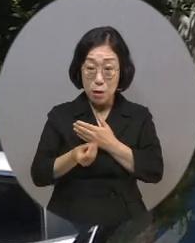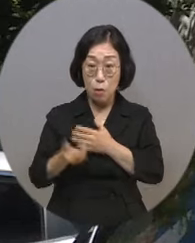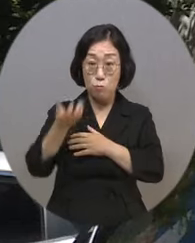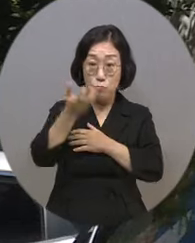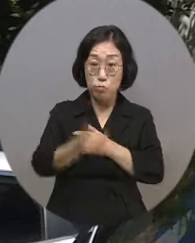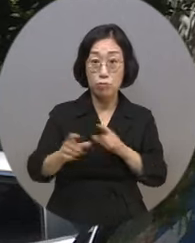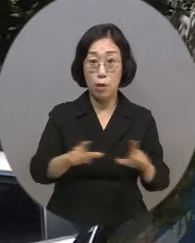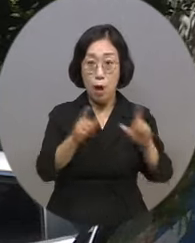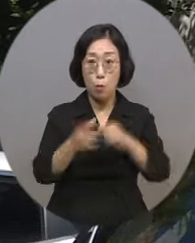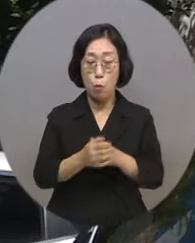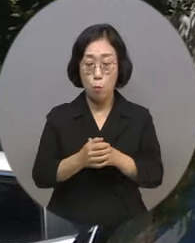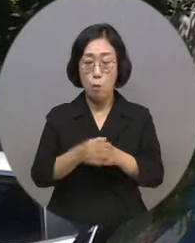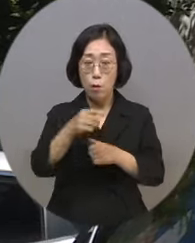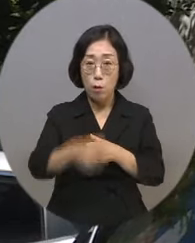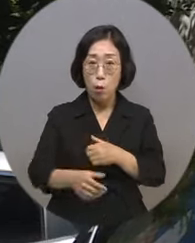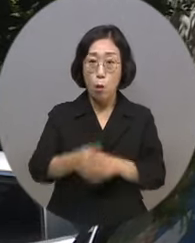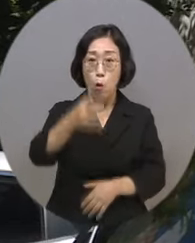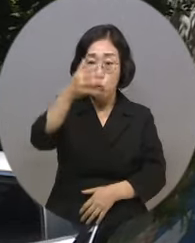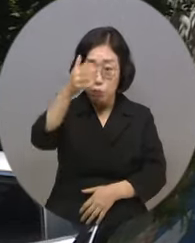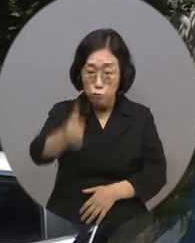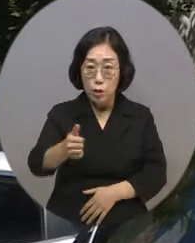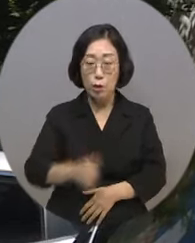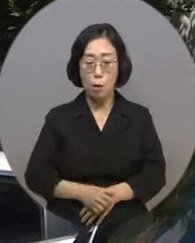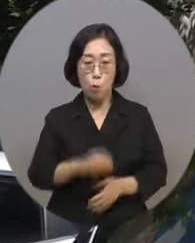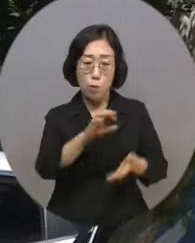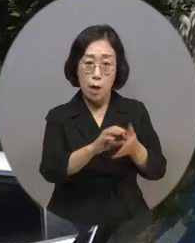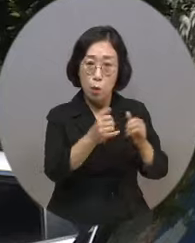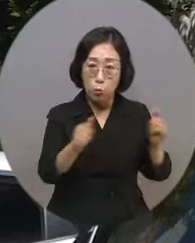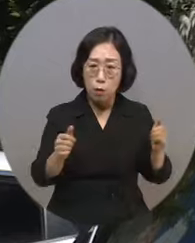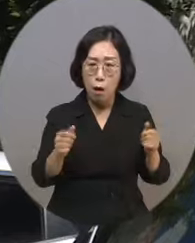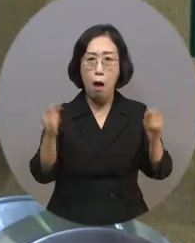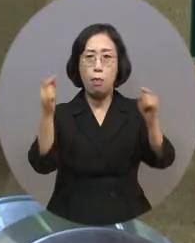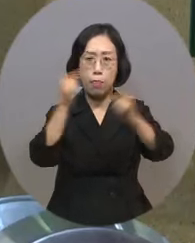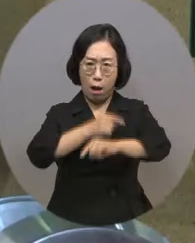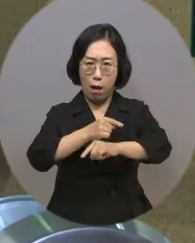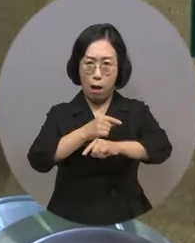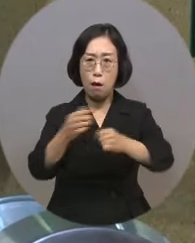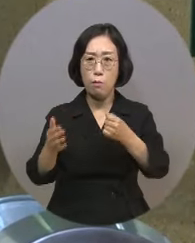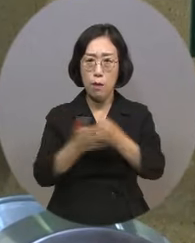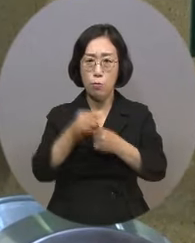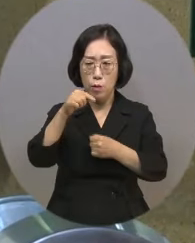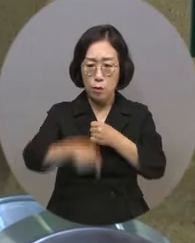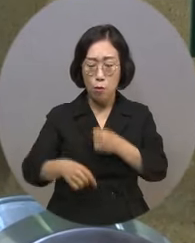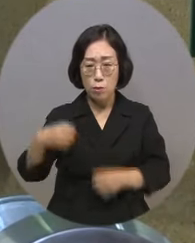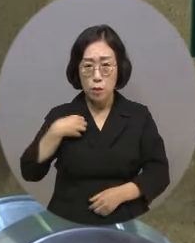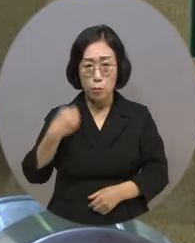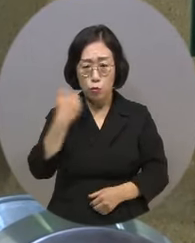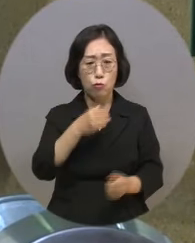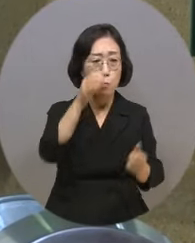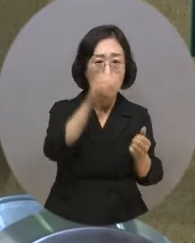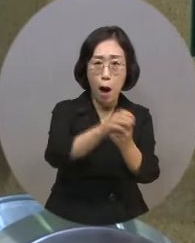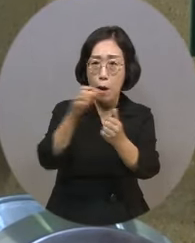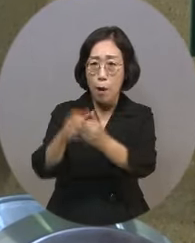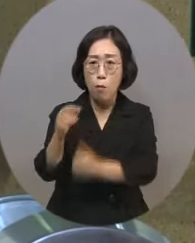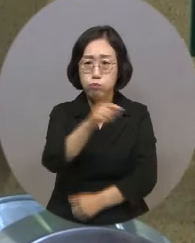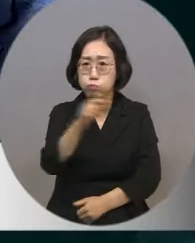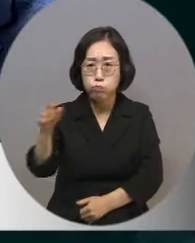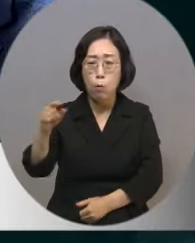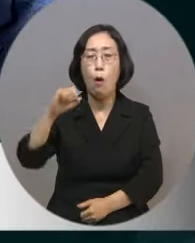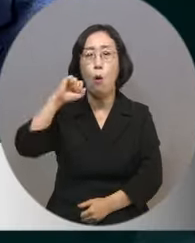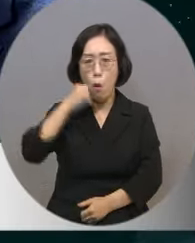사용자는 지방자치단체지만 시설물의 소유주는 공공주택사업자인 관계로 책임의 주체를 알기 쉽지